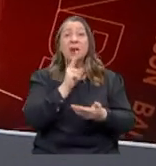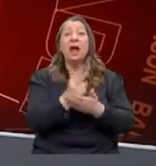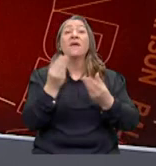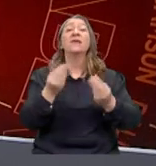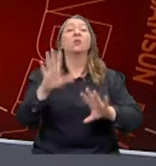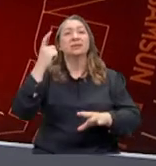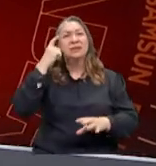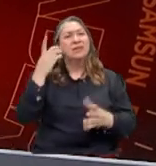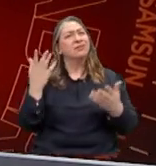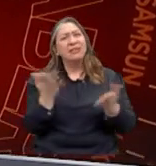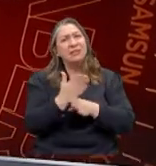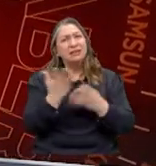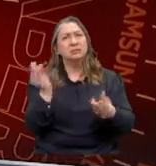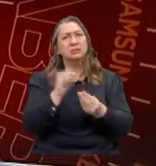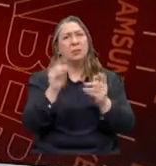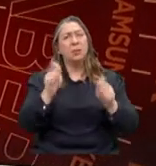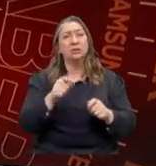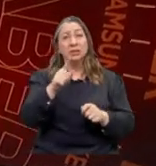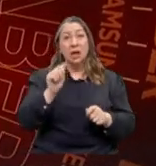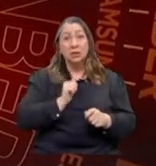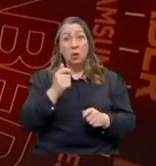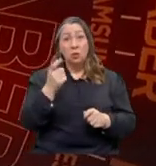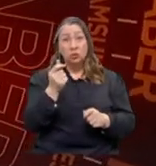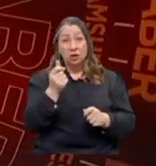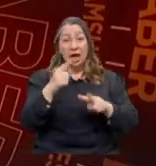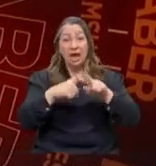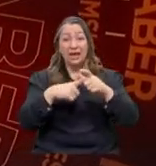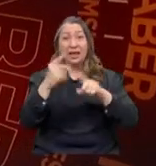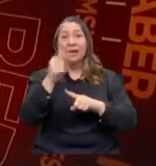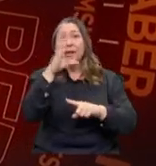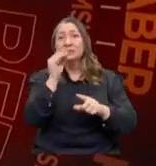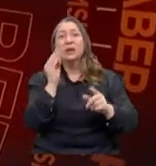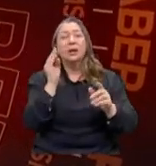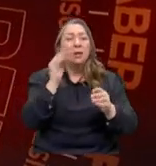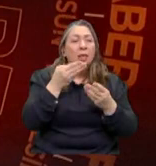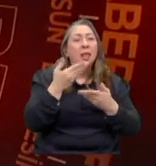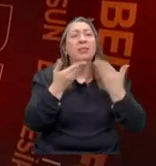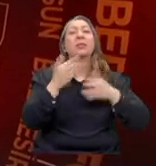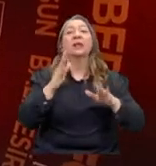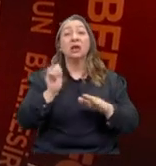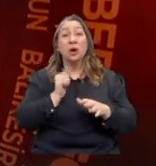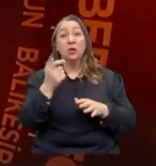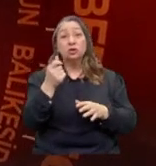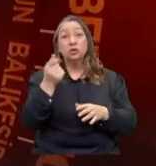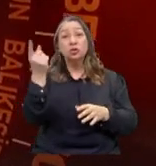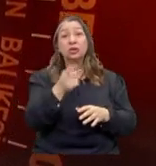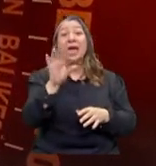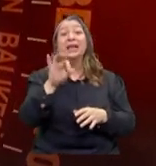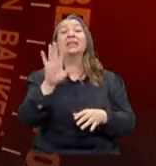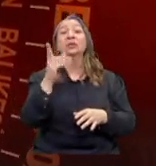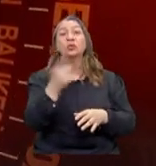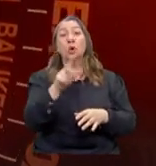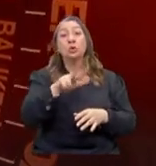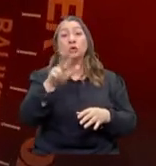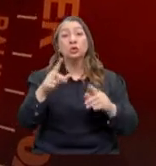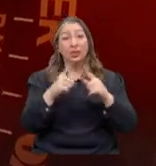veremeyen zihniyet ne hikmetse zam yapıyor. Siz asgari ücretteki agiyi kimseye yutturamazsınız. Asgari ücrete zam %50 değil